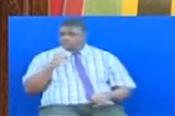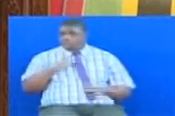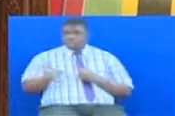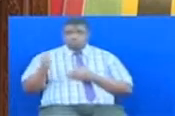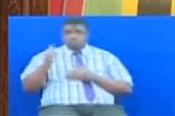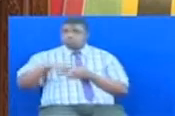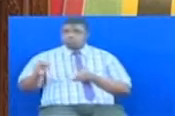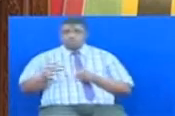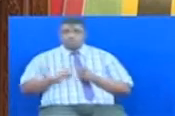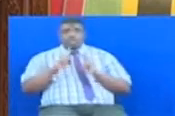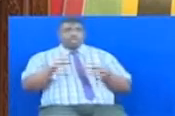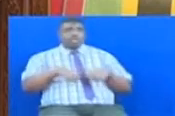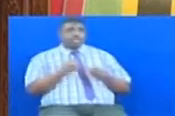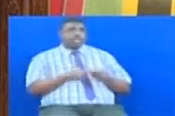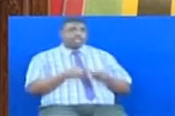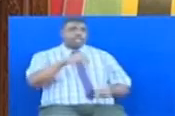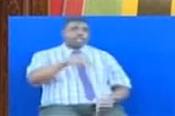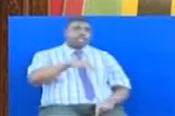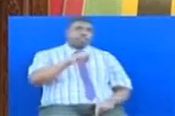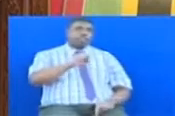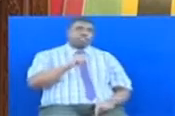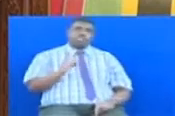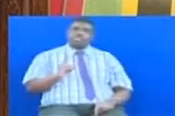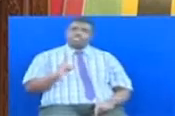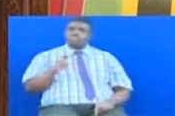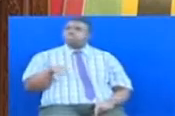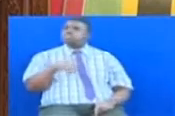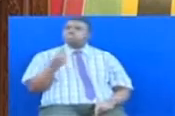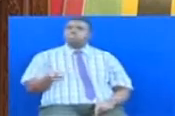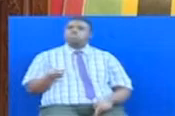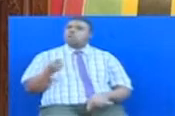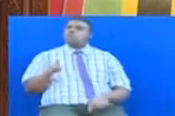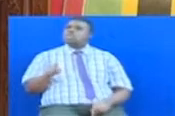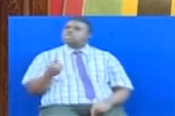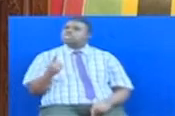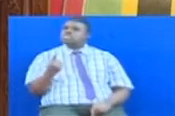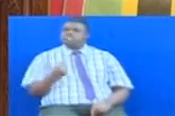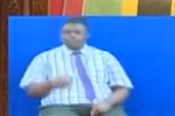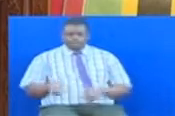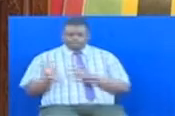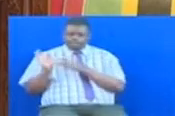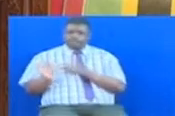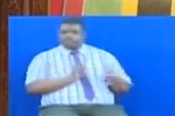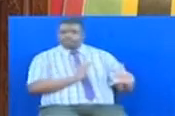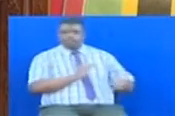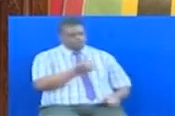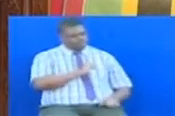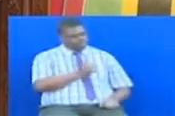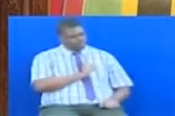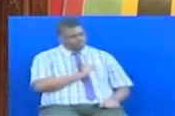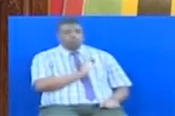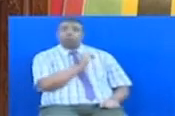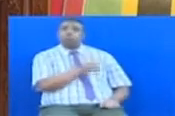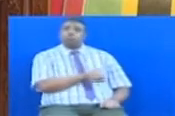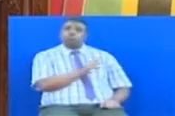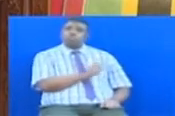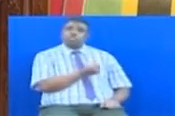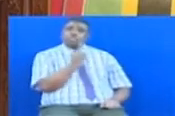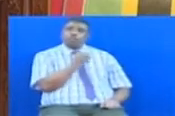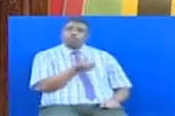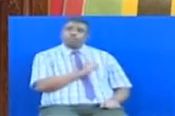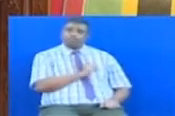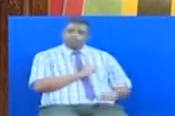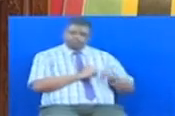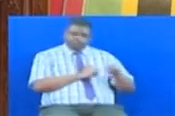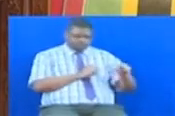kununua, lakini MSD inashindwa nini kuwa na mpango wake private na wameruhusiwa kuwa na madawa private,